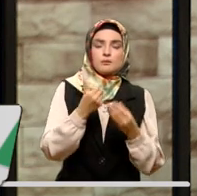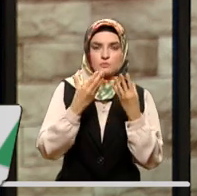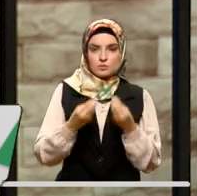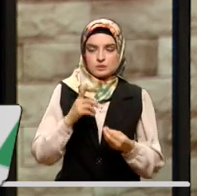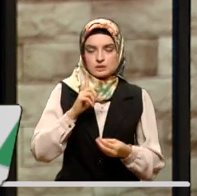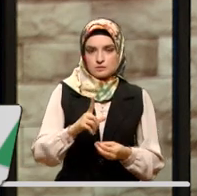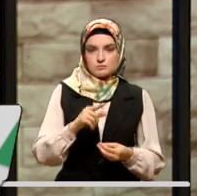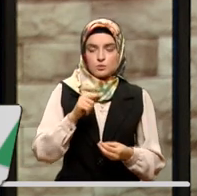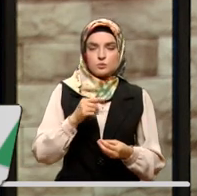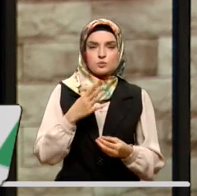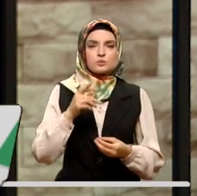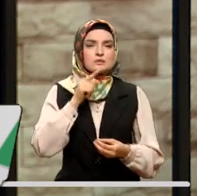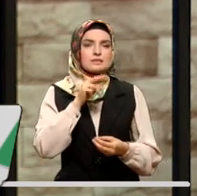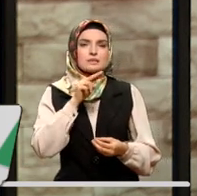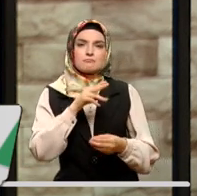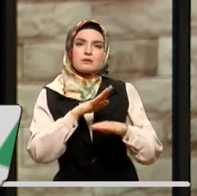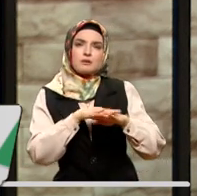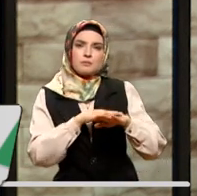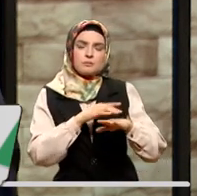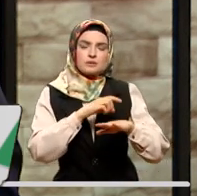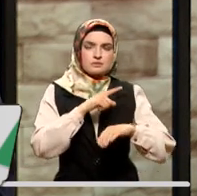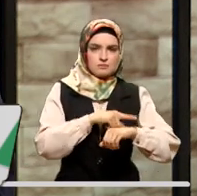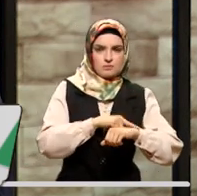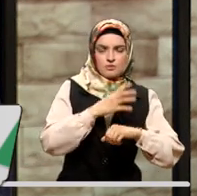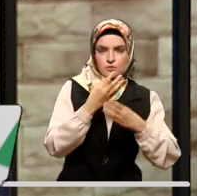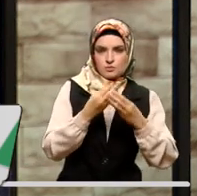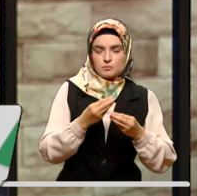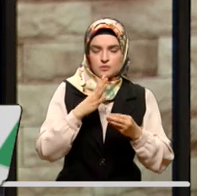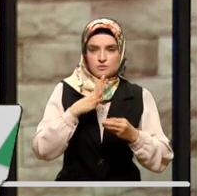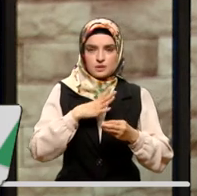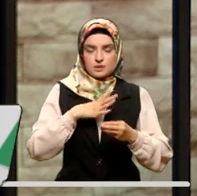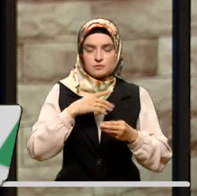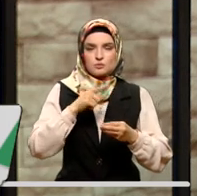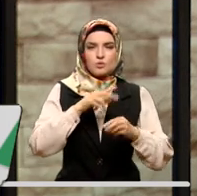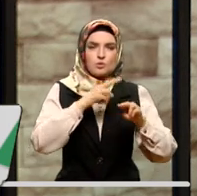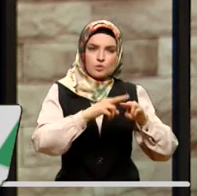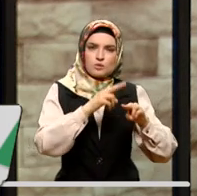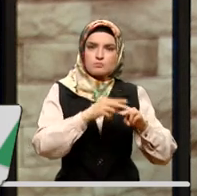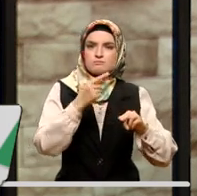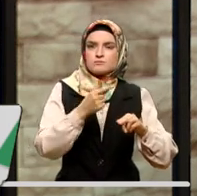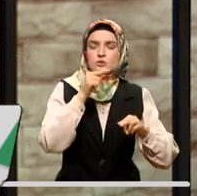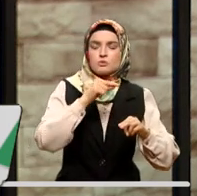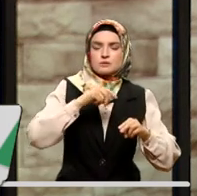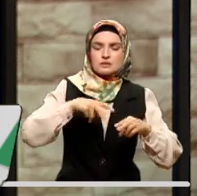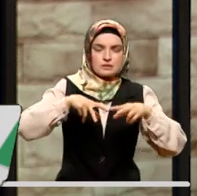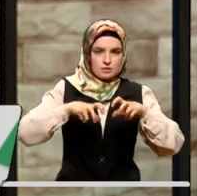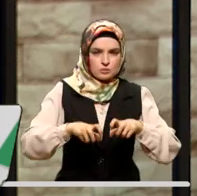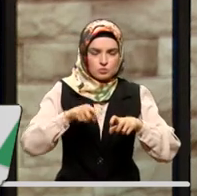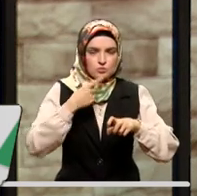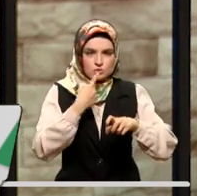taklit dönemi. Yani çocuğa öğreteceğimiz hiçbir şey dizlerini büküp de şunu söyle bunu söyle değil. Ama tabii bu